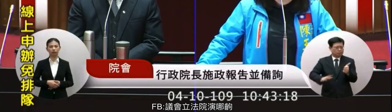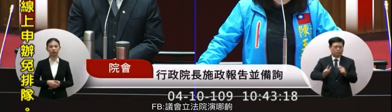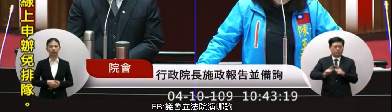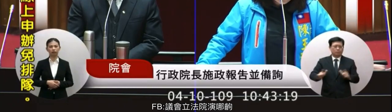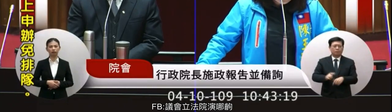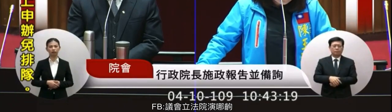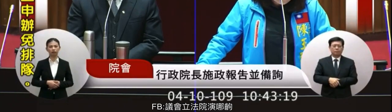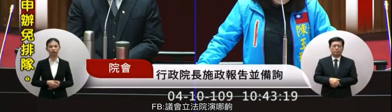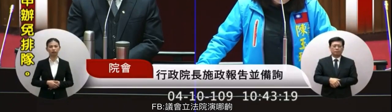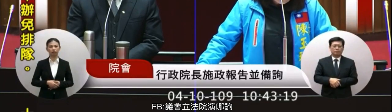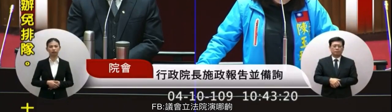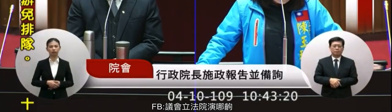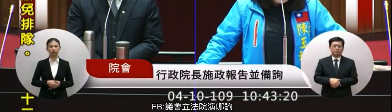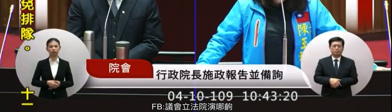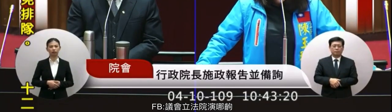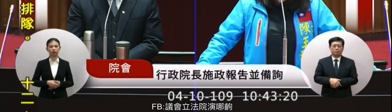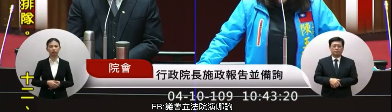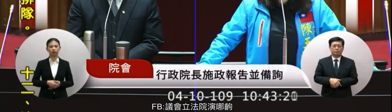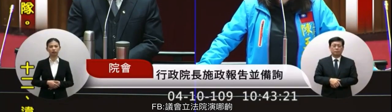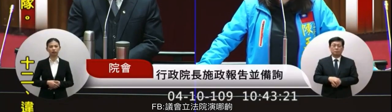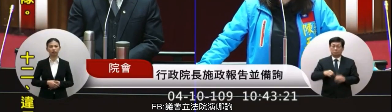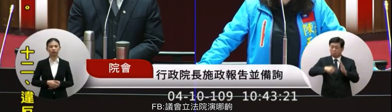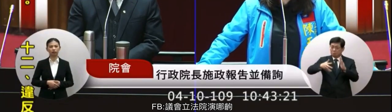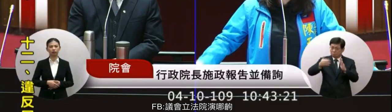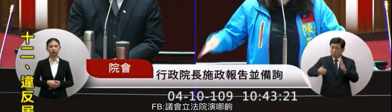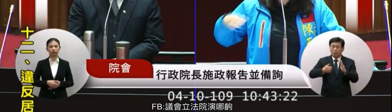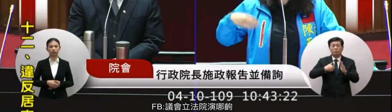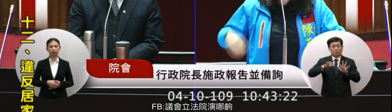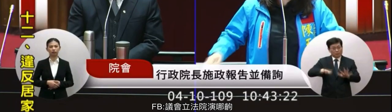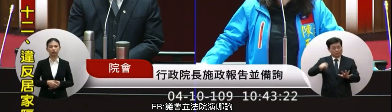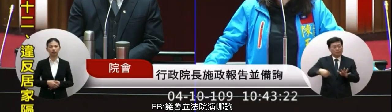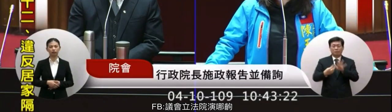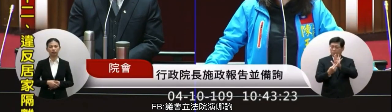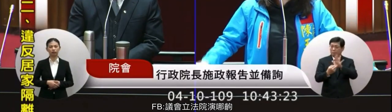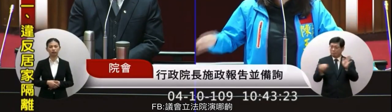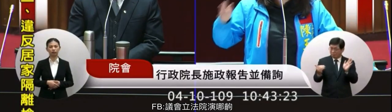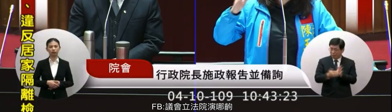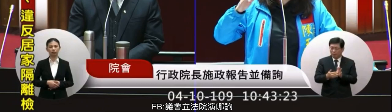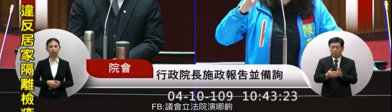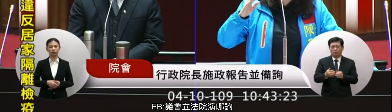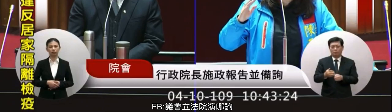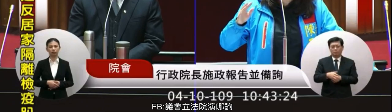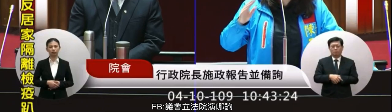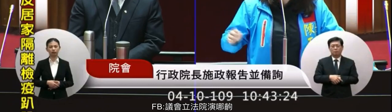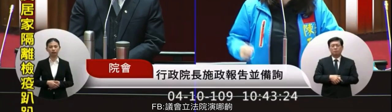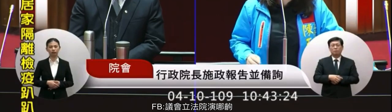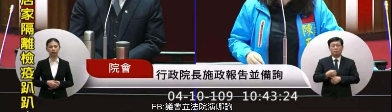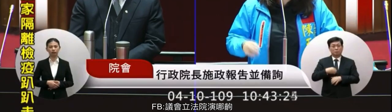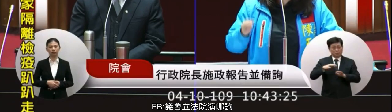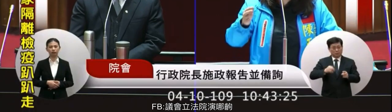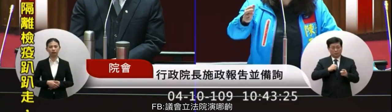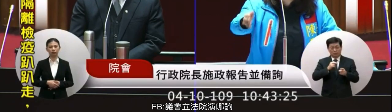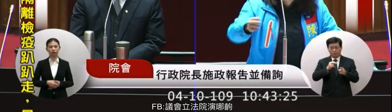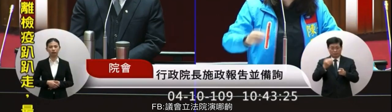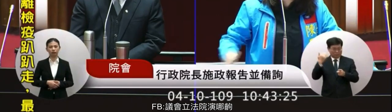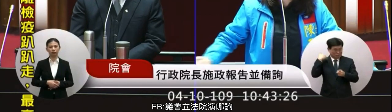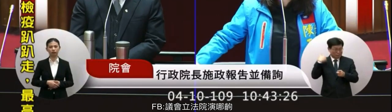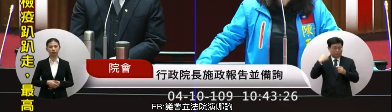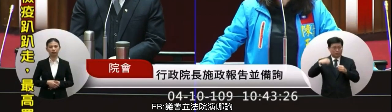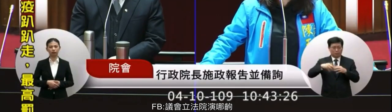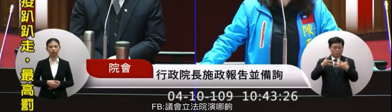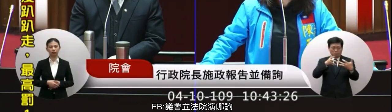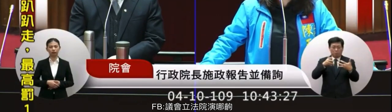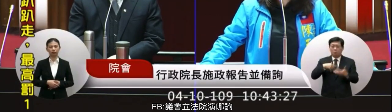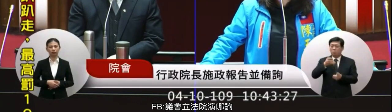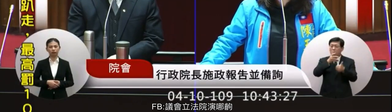响也是很重大的。那院长，我先把这一段叙述完了，那我来讲说 我们见到，我们上次在总咨询，